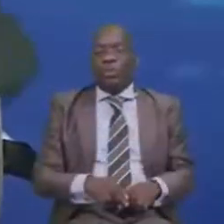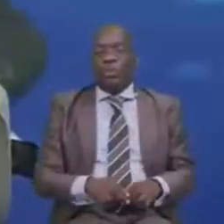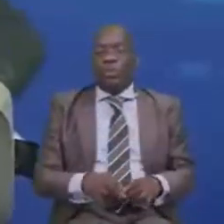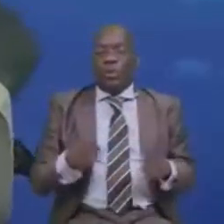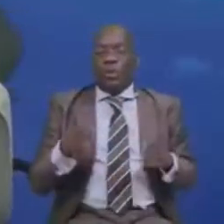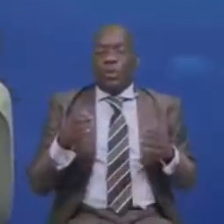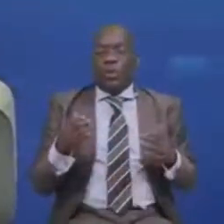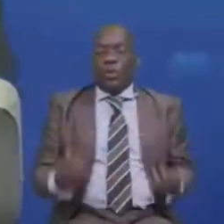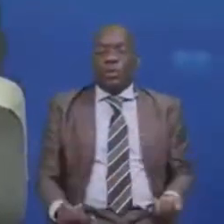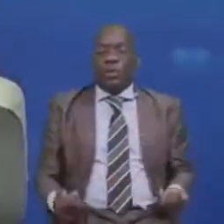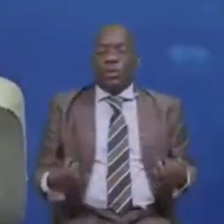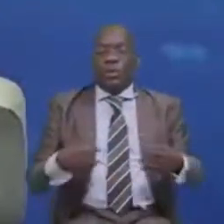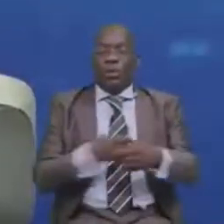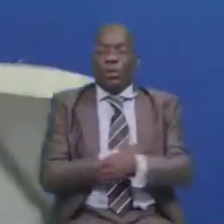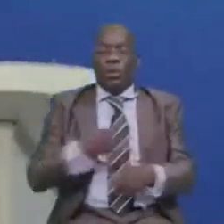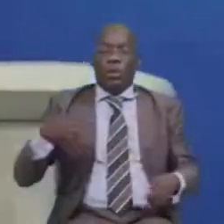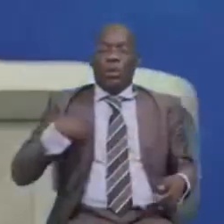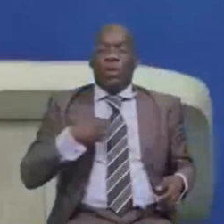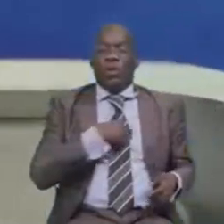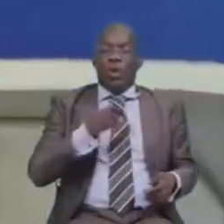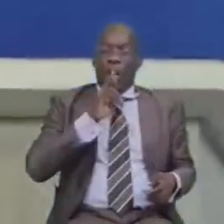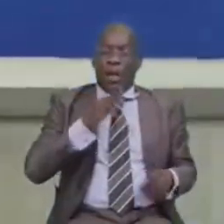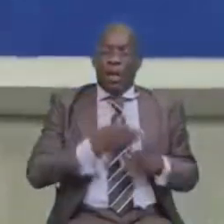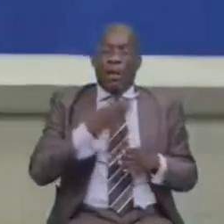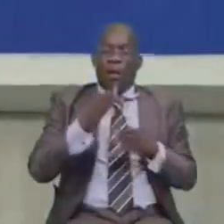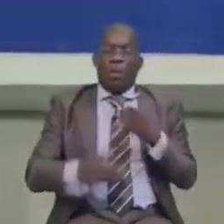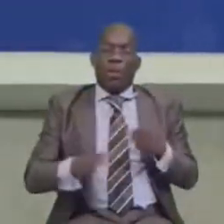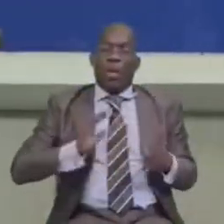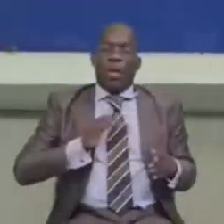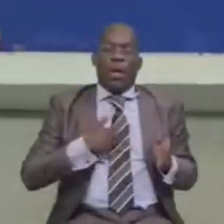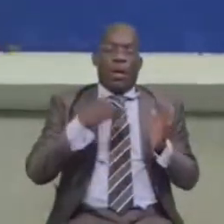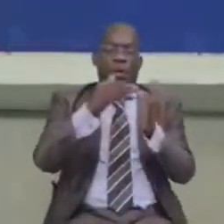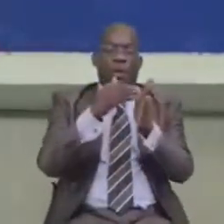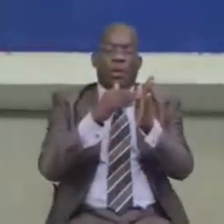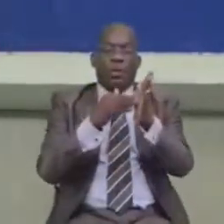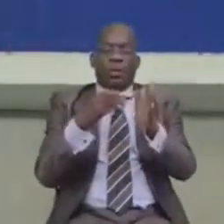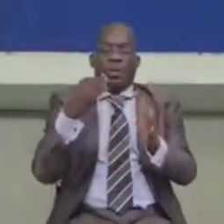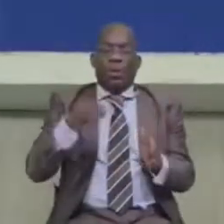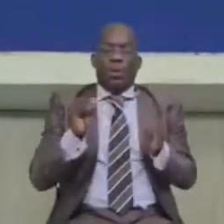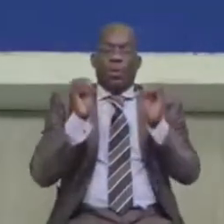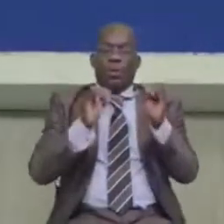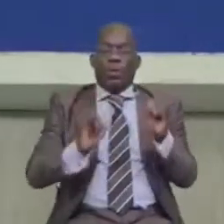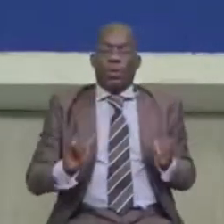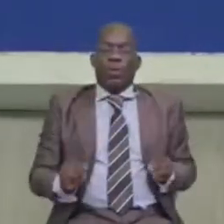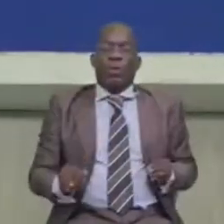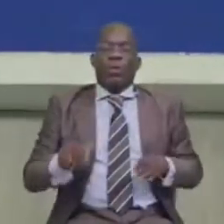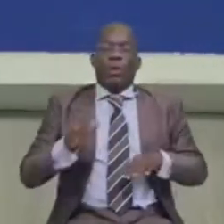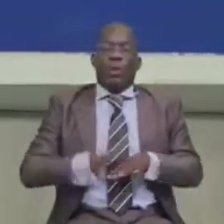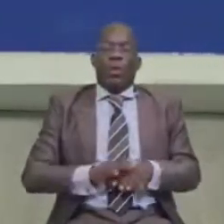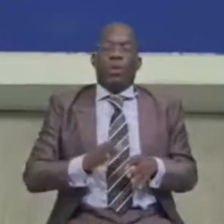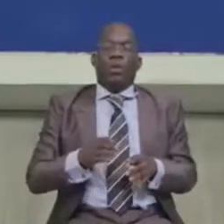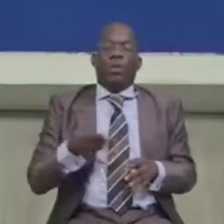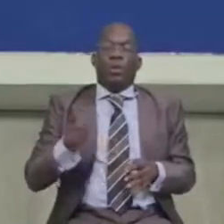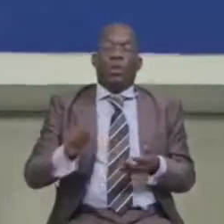nous concluons notre série d'enseignements sur la purge